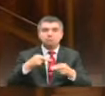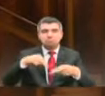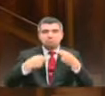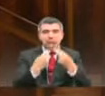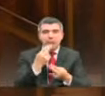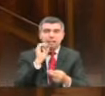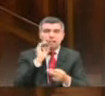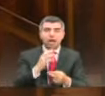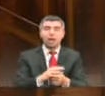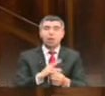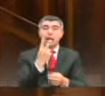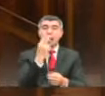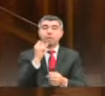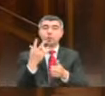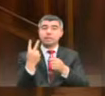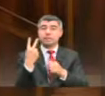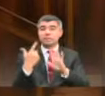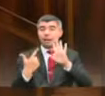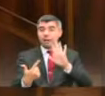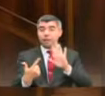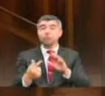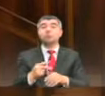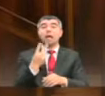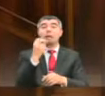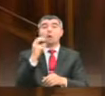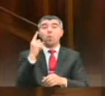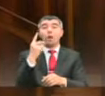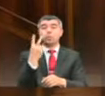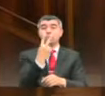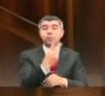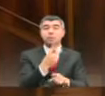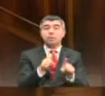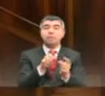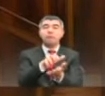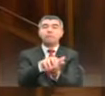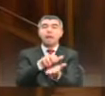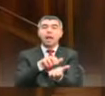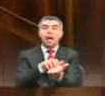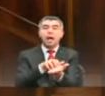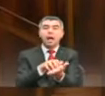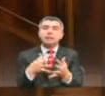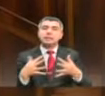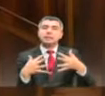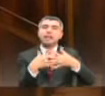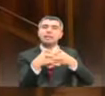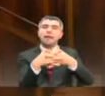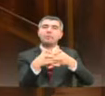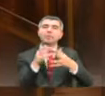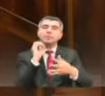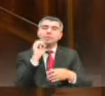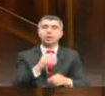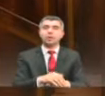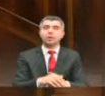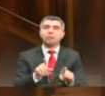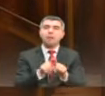وإطلاق برنامج 2017-2021 لمشاريع الدعامة الثانية من الفلاحة التضامنية. الفلاحة التضامنية موجهة بالأساس